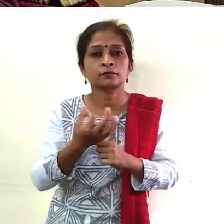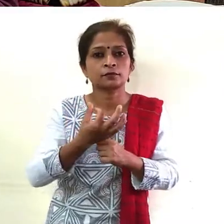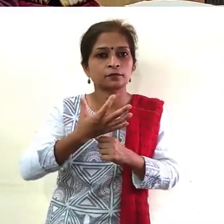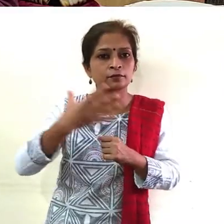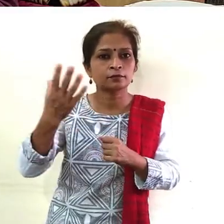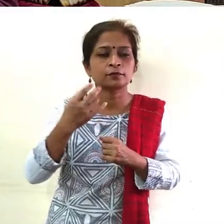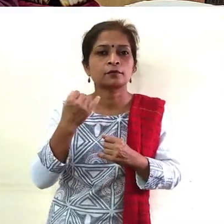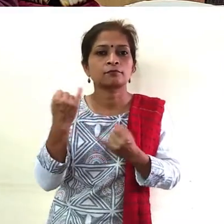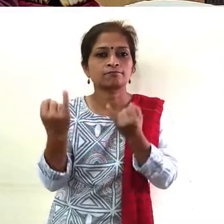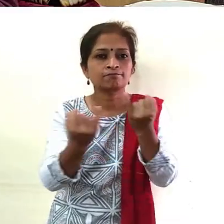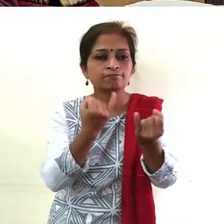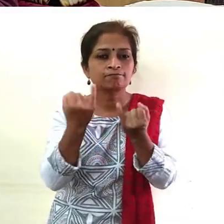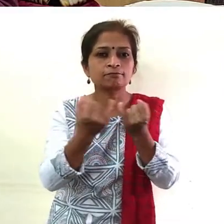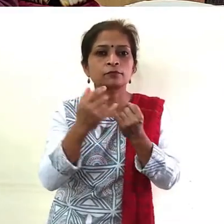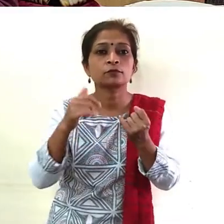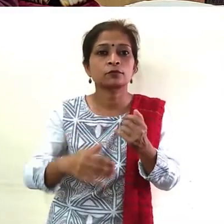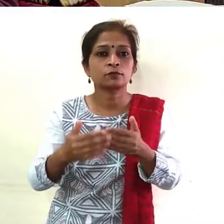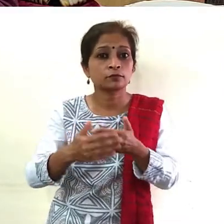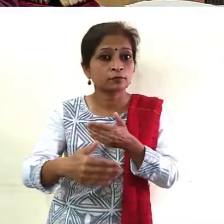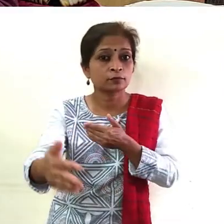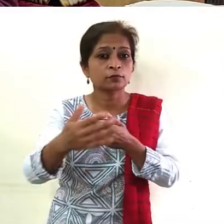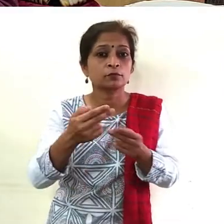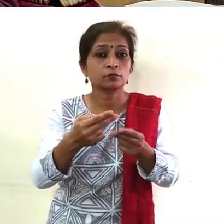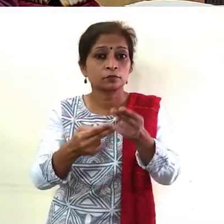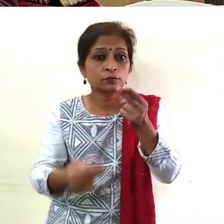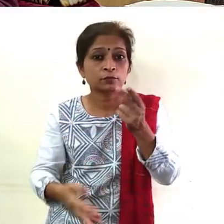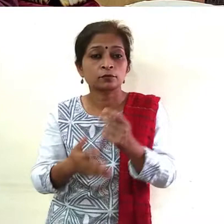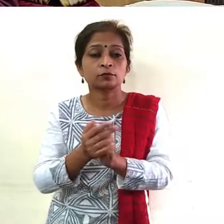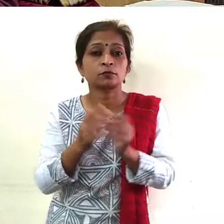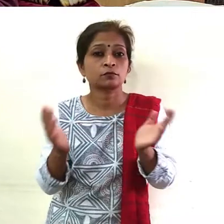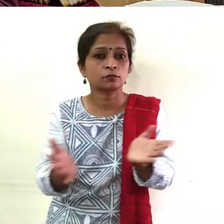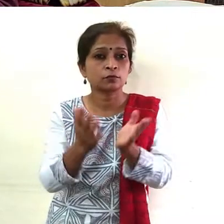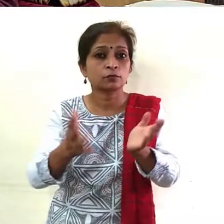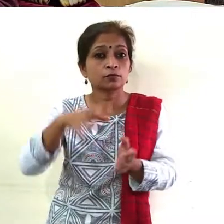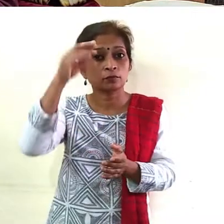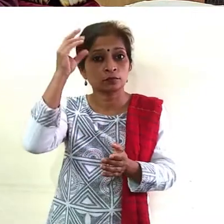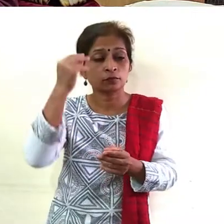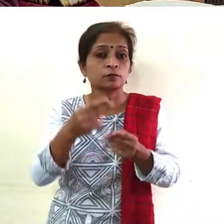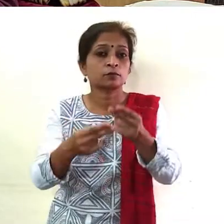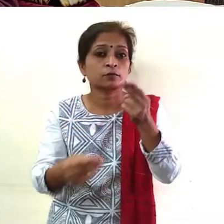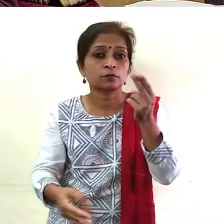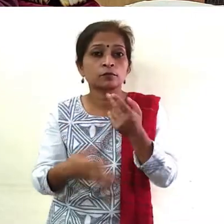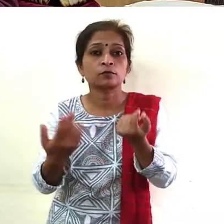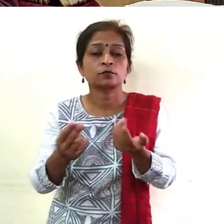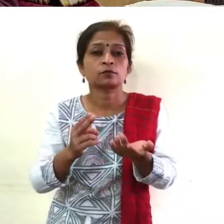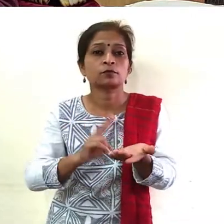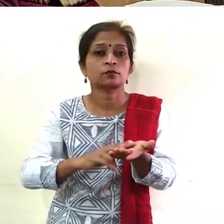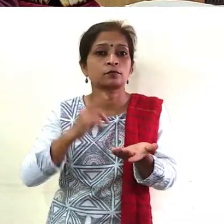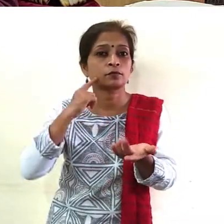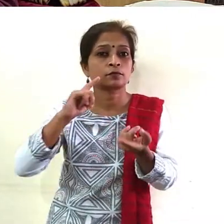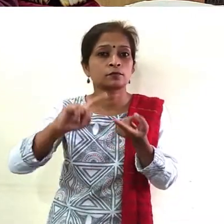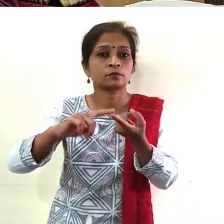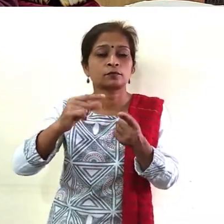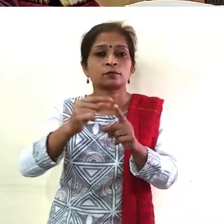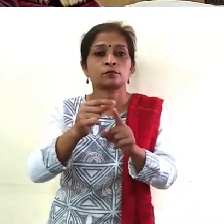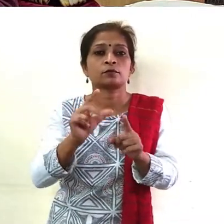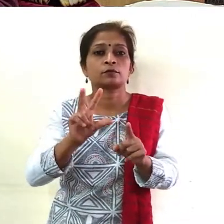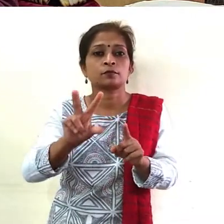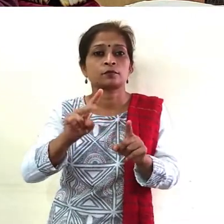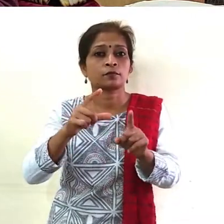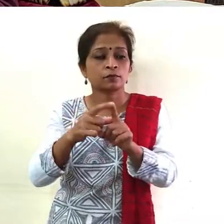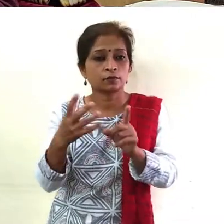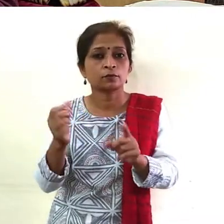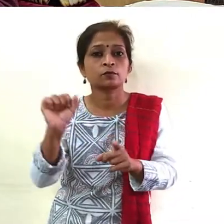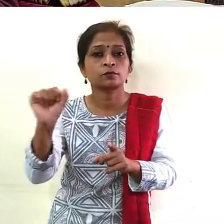दिव्यता की खोज के सफर में, और विस्तार के साथ बड़ी ही प्रेरणादायी और सीखने योग्य कहानियों द्वारा निपवेट के